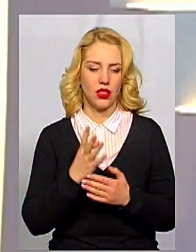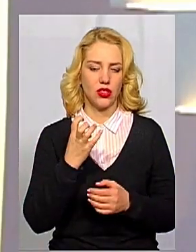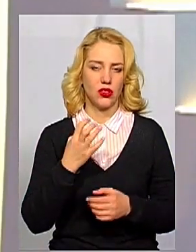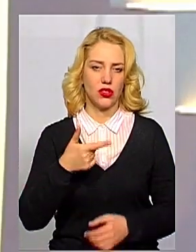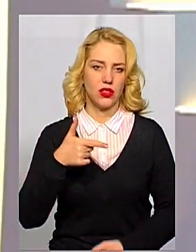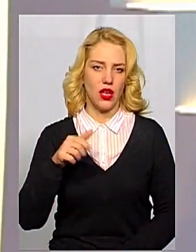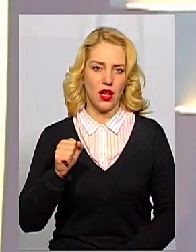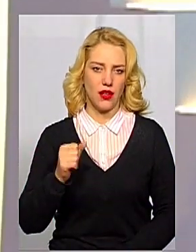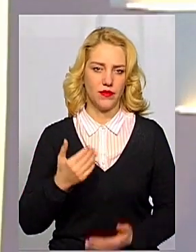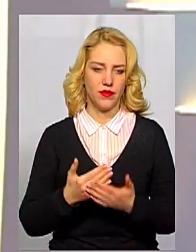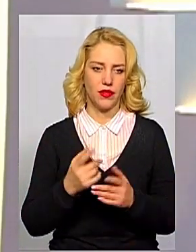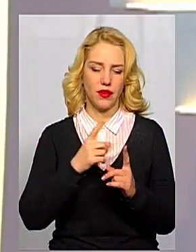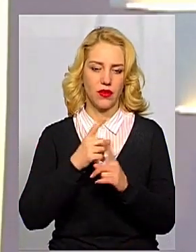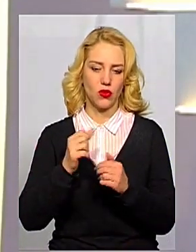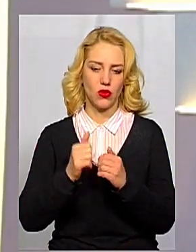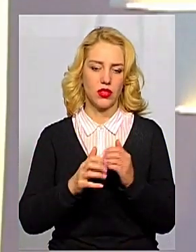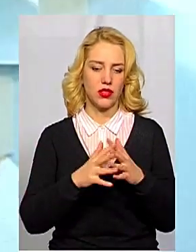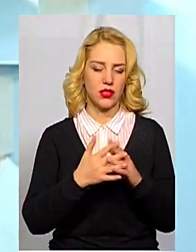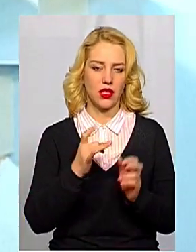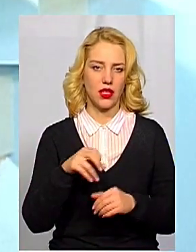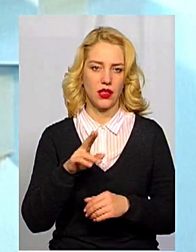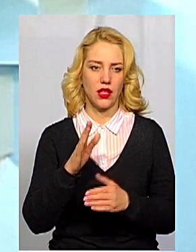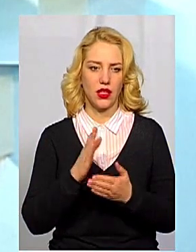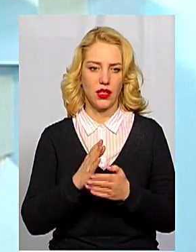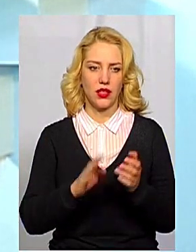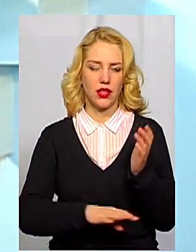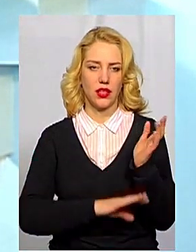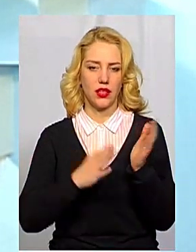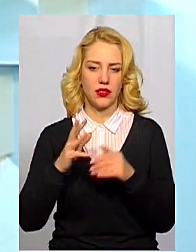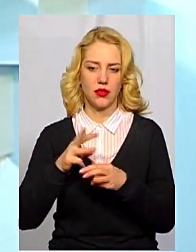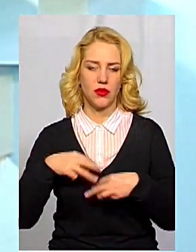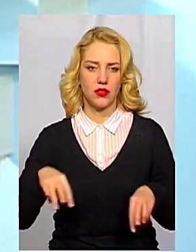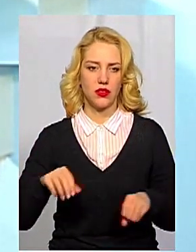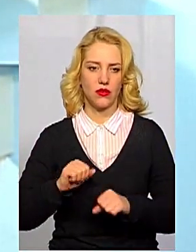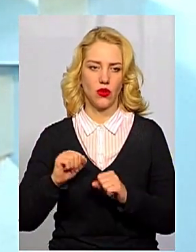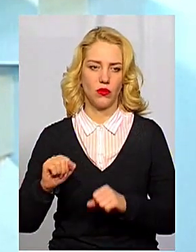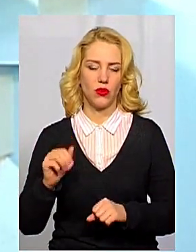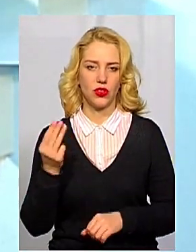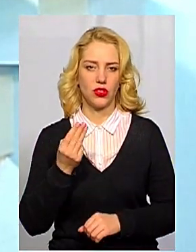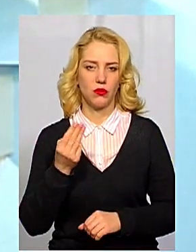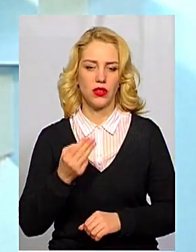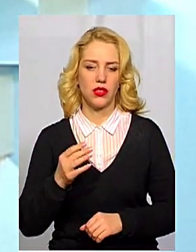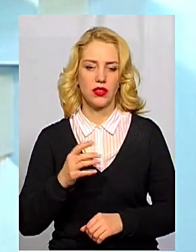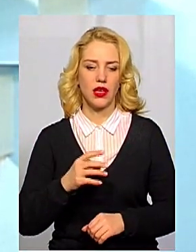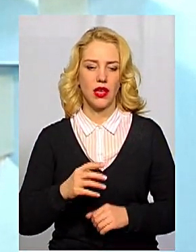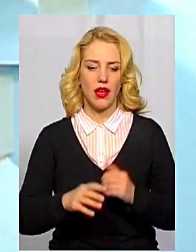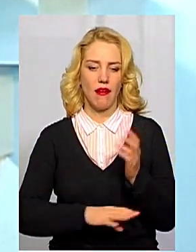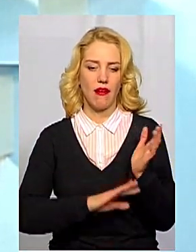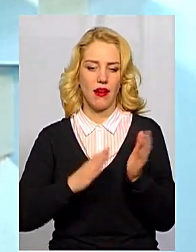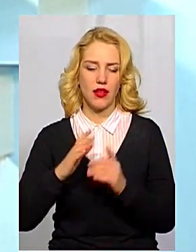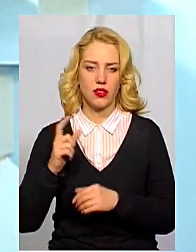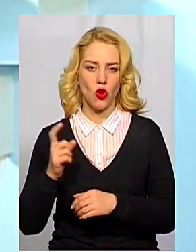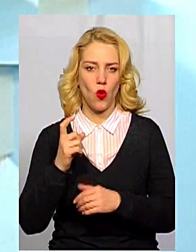300-400 гектарів, невеличкі такі, при кожній сільській раді. Є ліси Міністерства оборони України, Шепетівський військовий лісгосп, є ліси